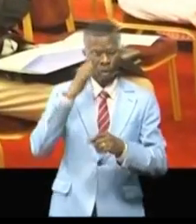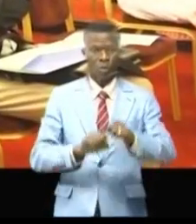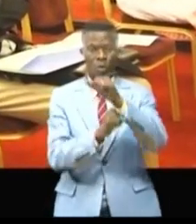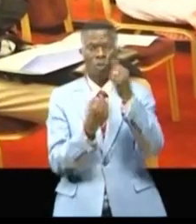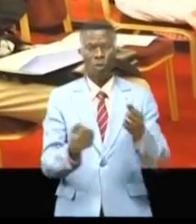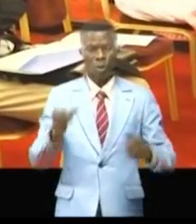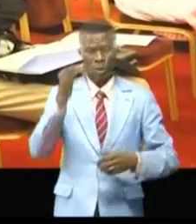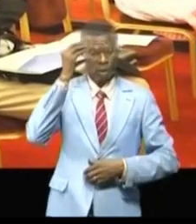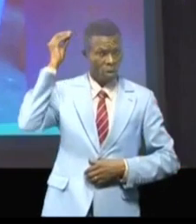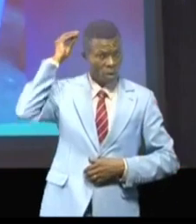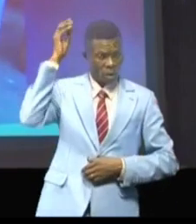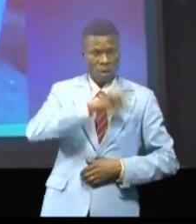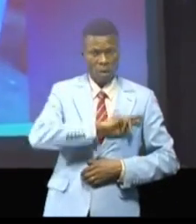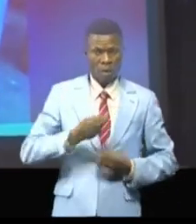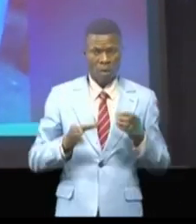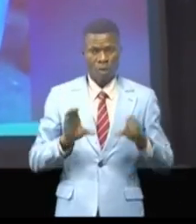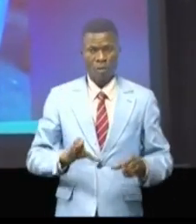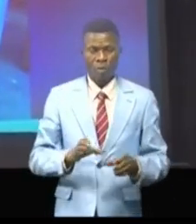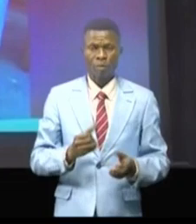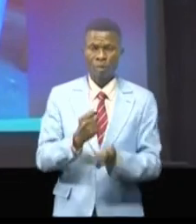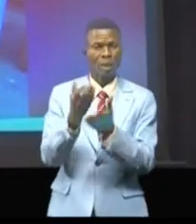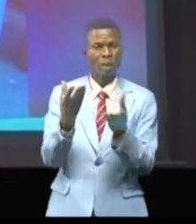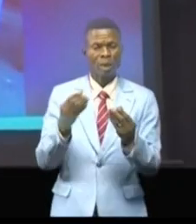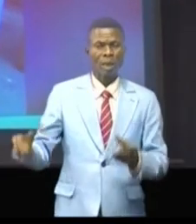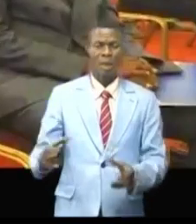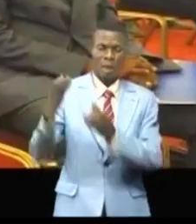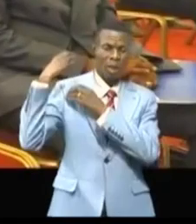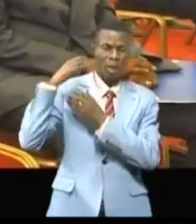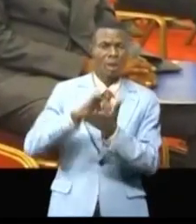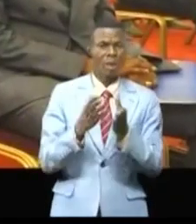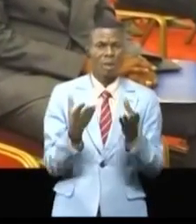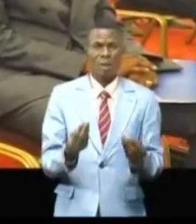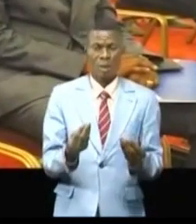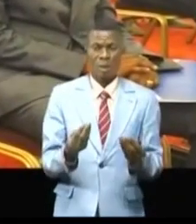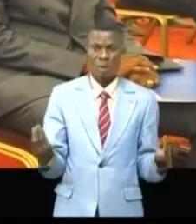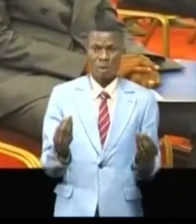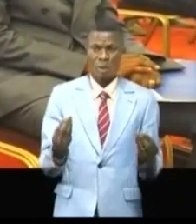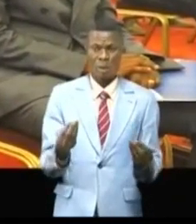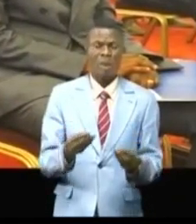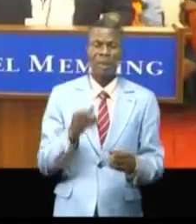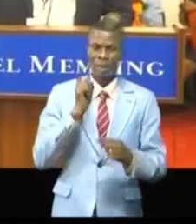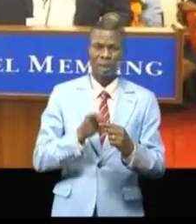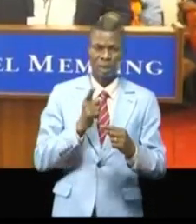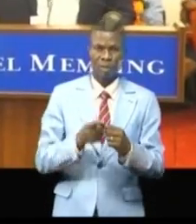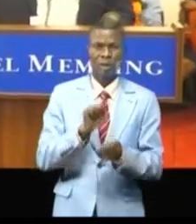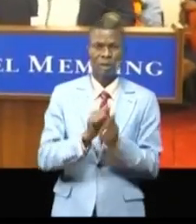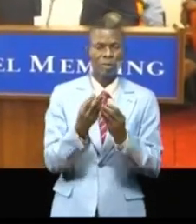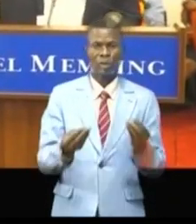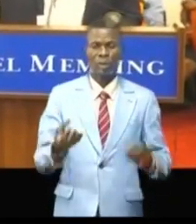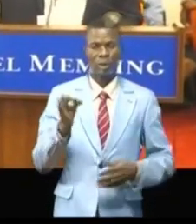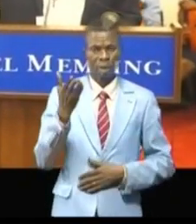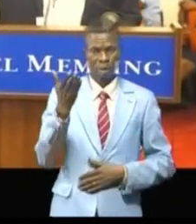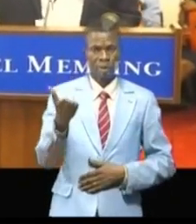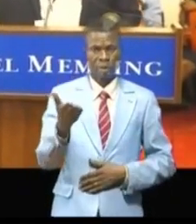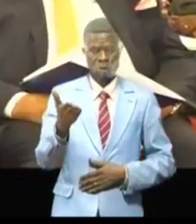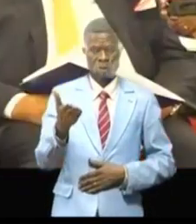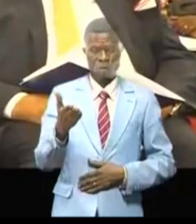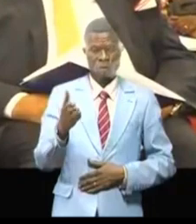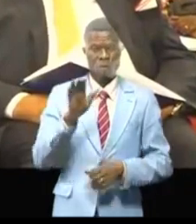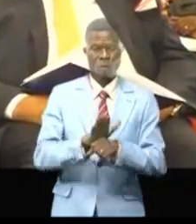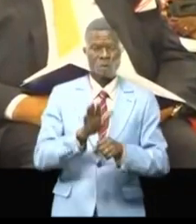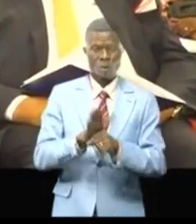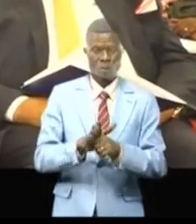en RDC et rendre facile sa prise en charge, laquelle demeure jusqu'à présent déficitaire. Après